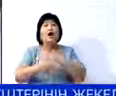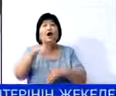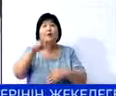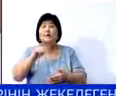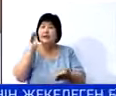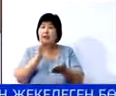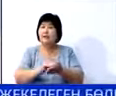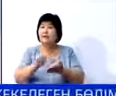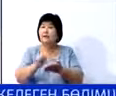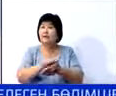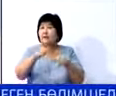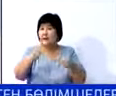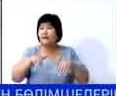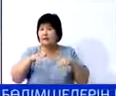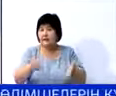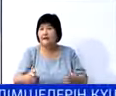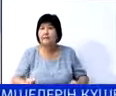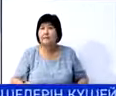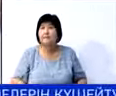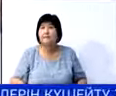рәсімдеп үлгерген.